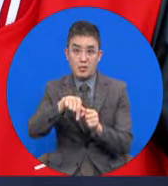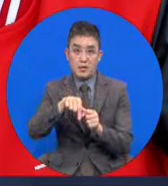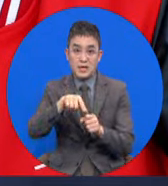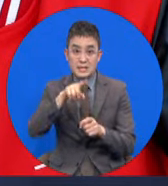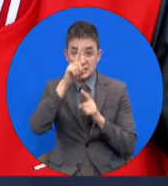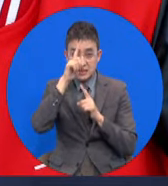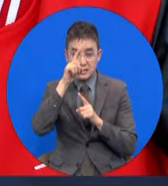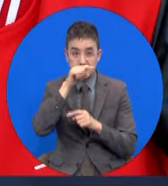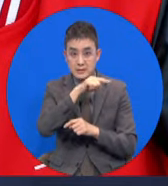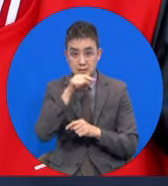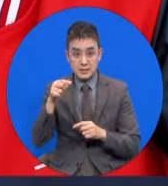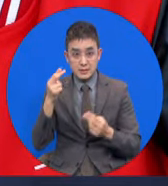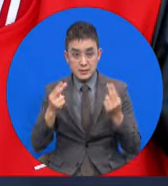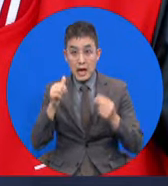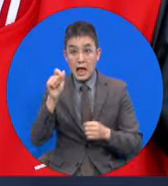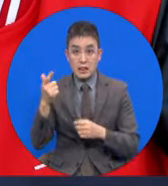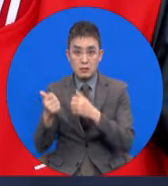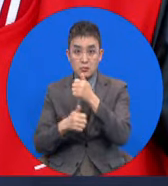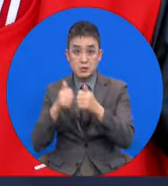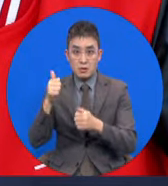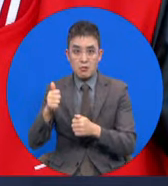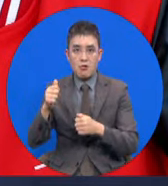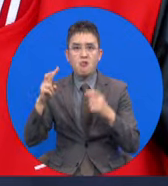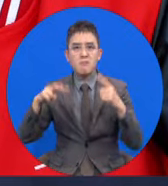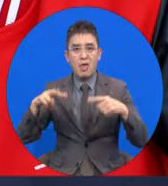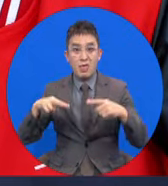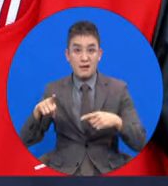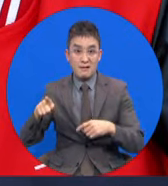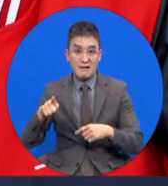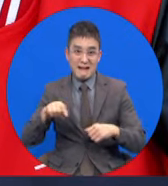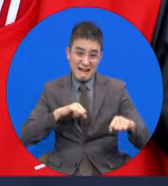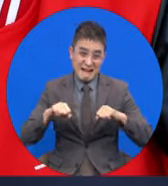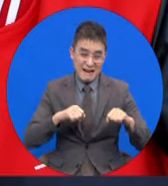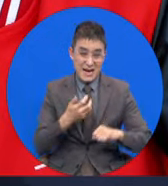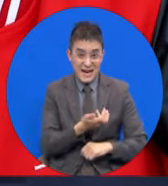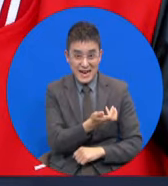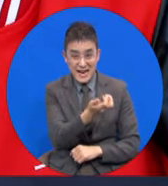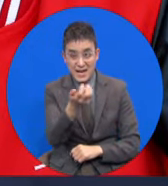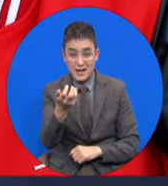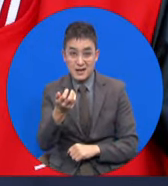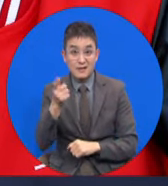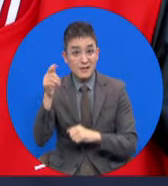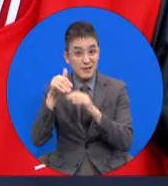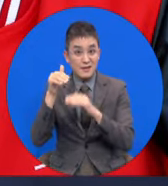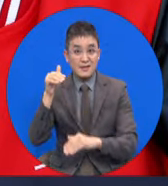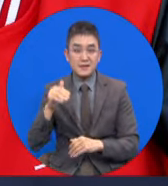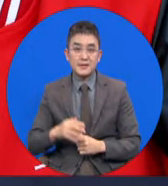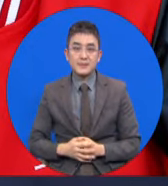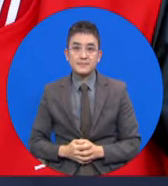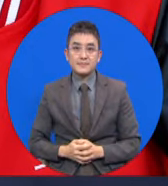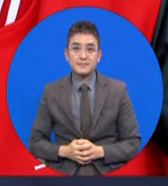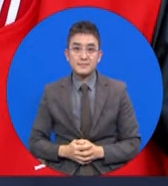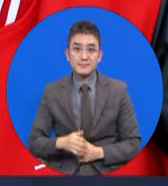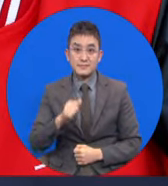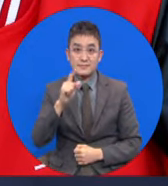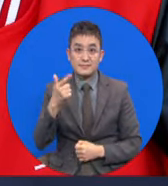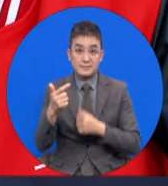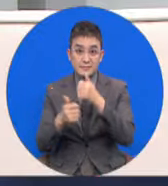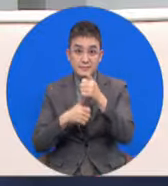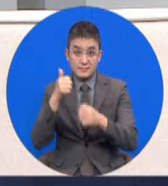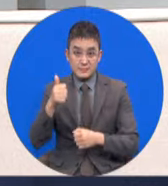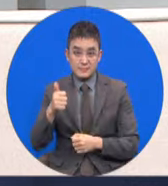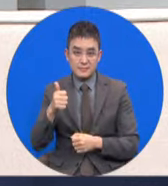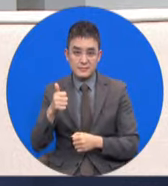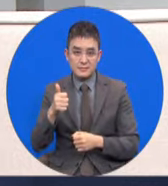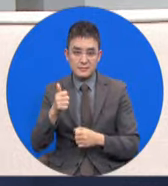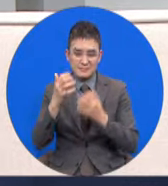대표보다 한동훈 비대위원장이 2배 이상 지금 더 갔네요. 더 부지런하게 돌아다닌 걸로 보이네요. 이 기사에 따르면. 그러니까 한동훈 비대위원장은요. 할